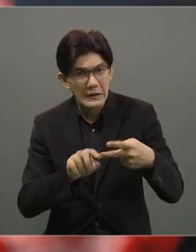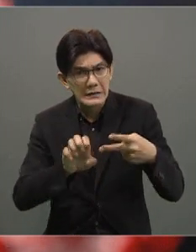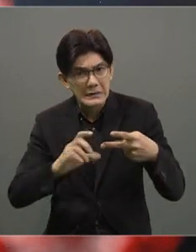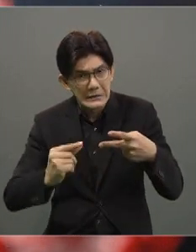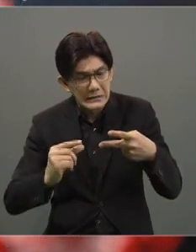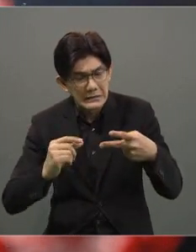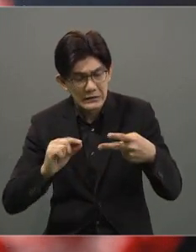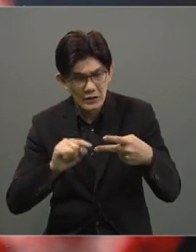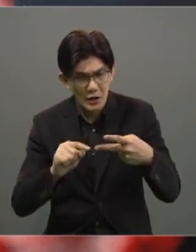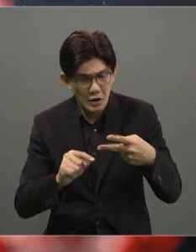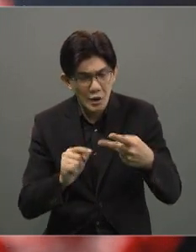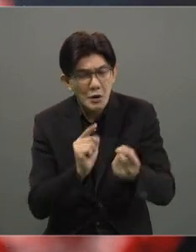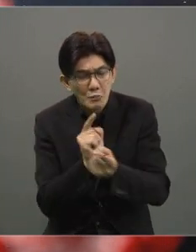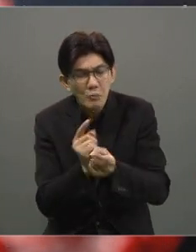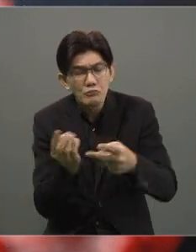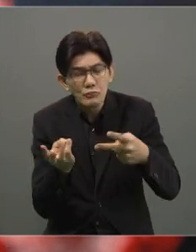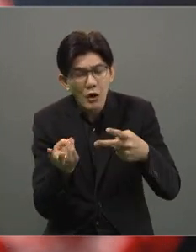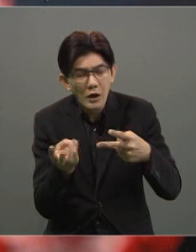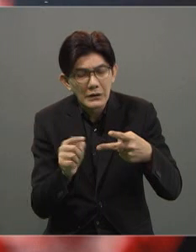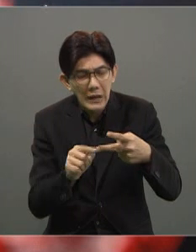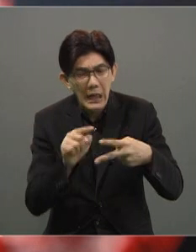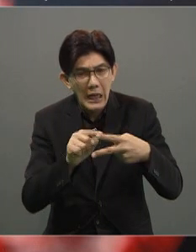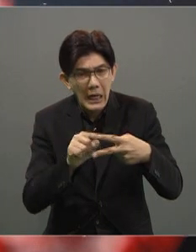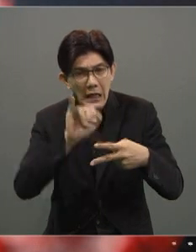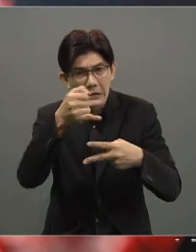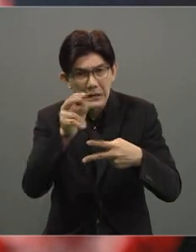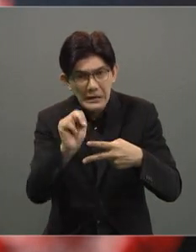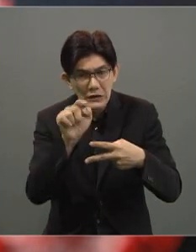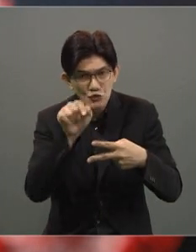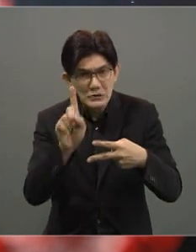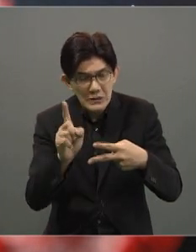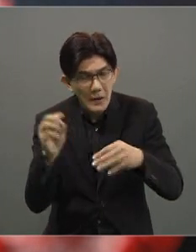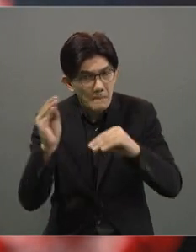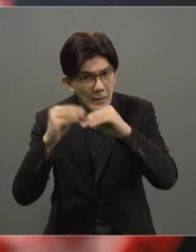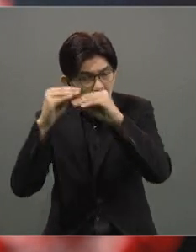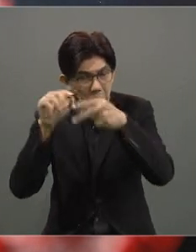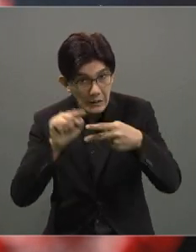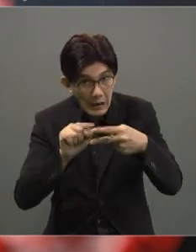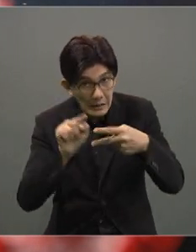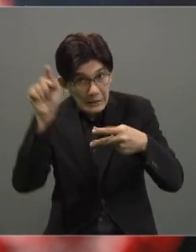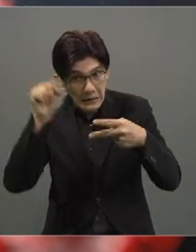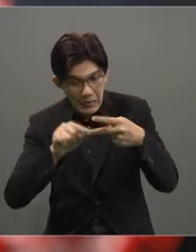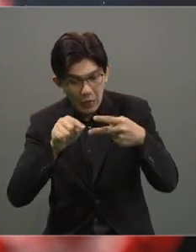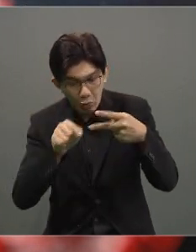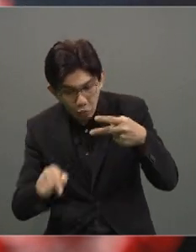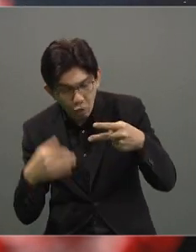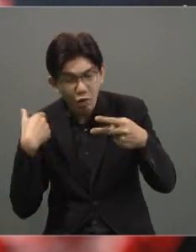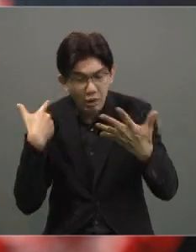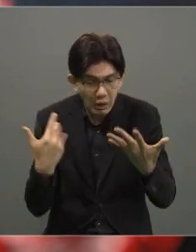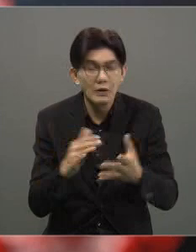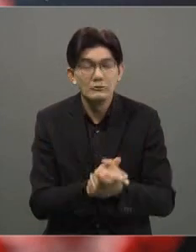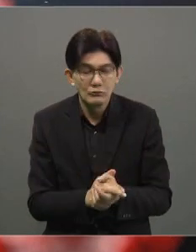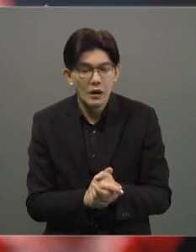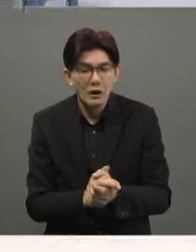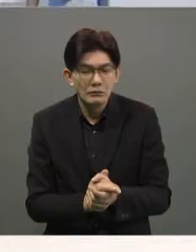ค่อยๆลดน้อยถอยลงไปแต่ว่า J1เนี่ยพบว่าเพิ่มขึ้นต่อเนื่องในรอบ 28วันและจากความได้